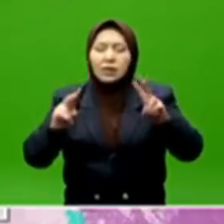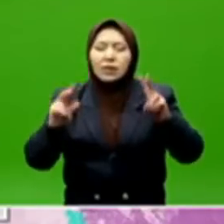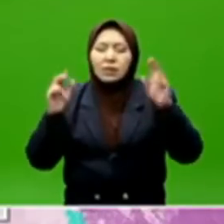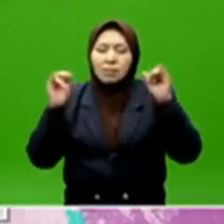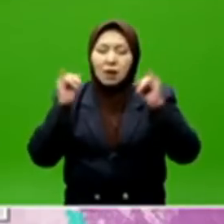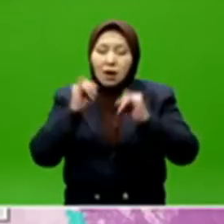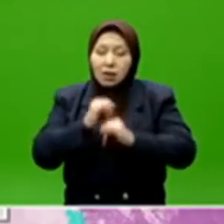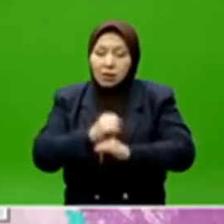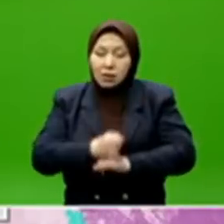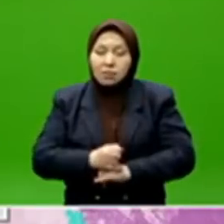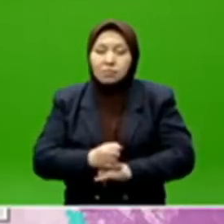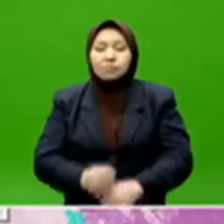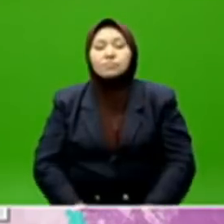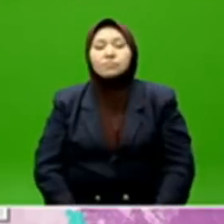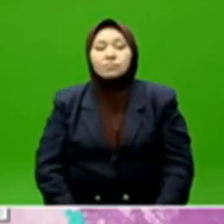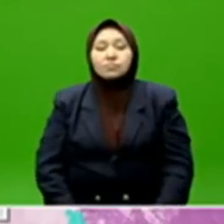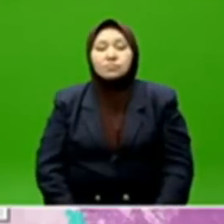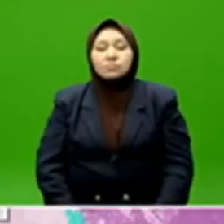ilayhim